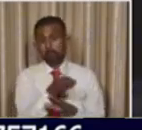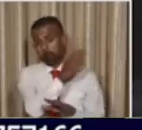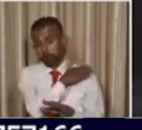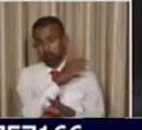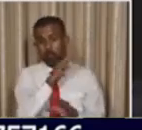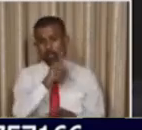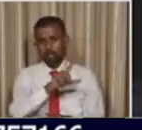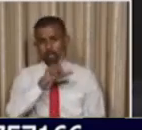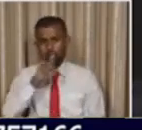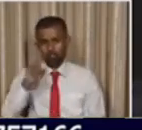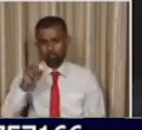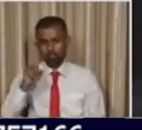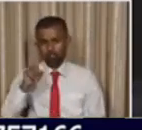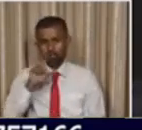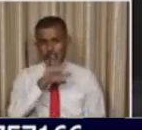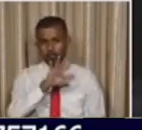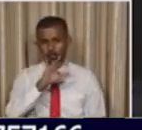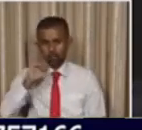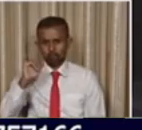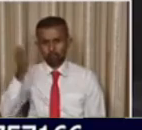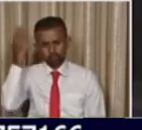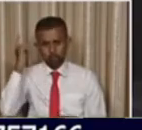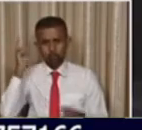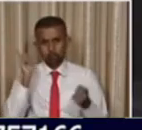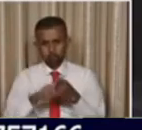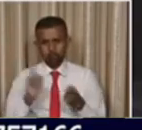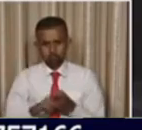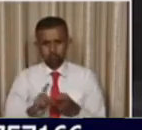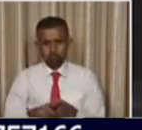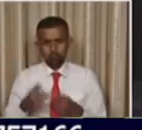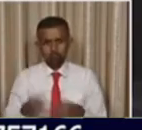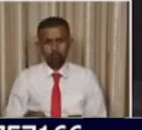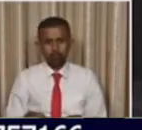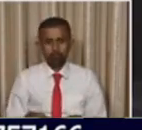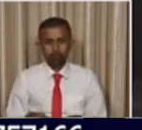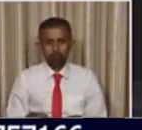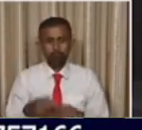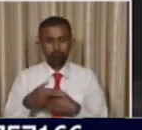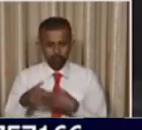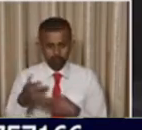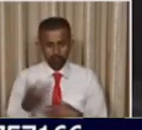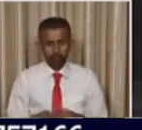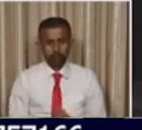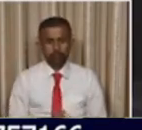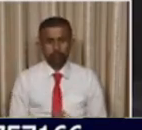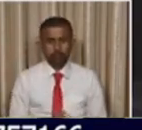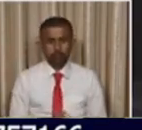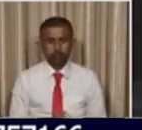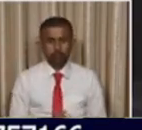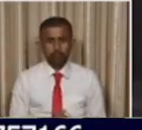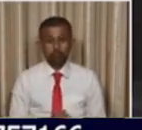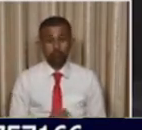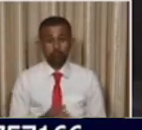நடைபெற்ற கலவரங்கள் என்று சொல்லி பல்வேறுபட்ட காரணங்களால் தான் இந்த ஆயுத போராட்டங்கள் உருவாகியது. அதனால்தான் அவர்கள் இப்பொழுது சிறையிலே இருக்கின்றார்கள். அதுவும் இந்த பயங்கரவாத தடைச்சட்டத்தின்